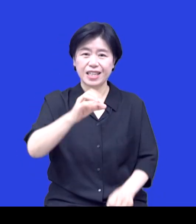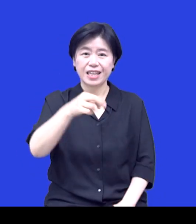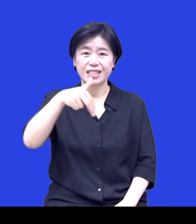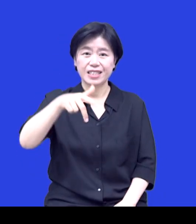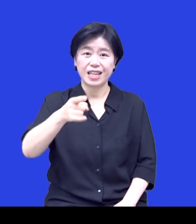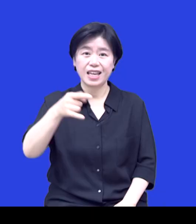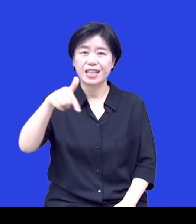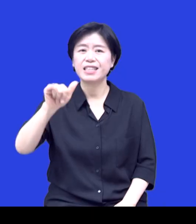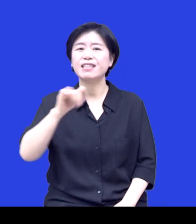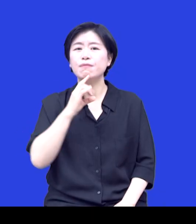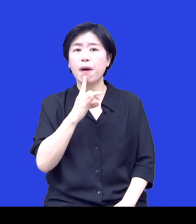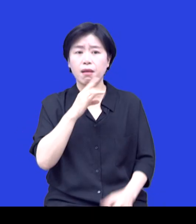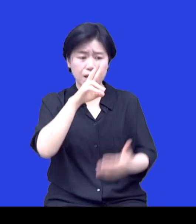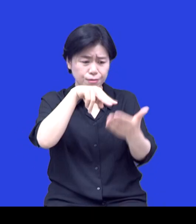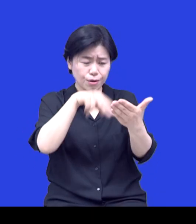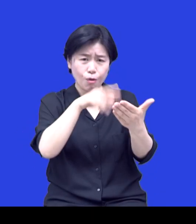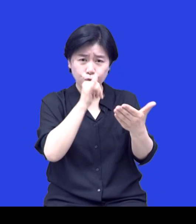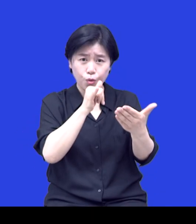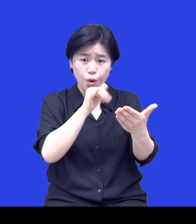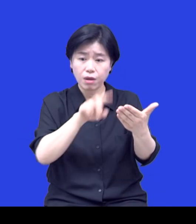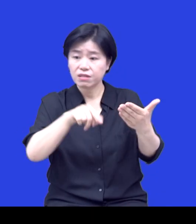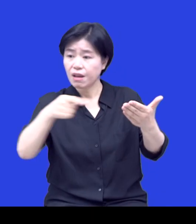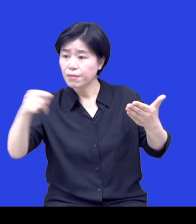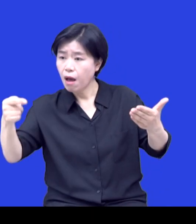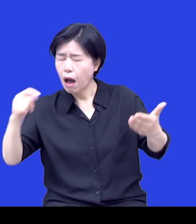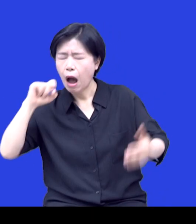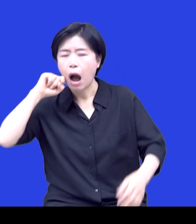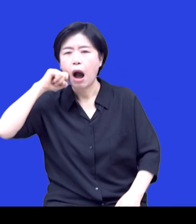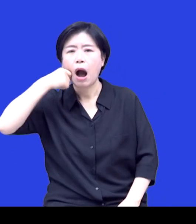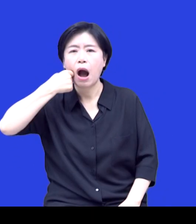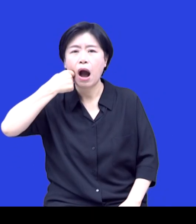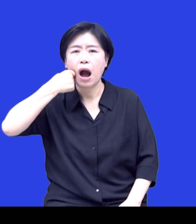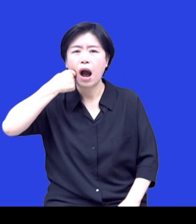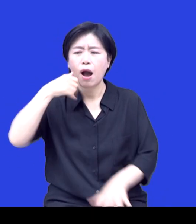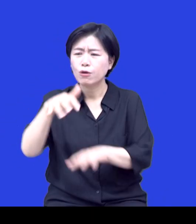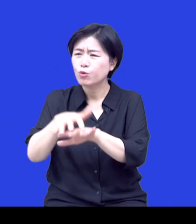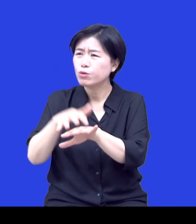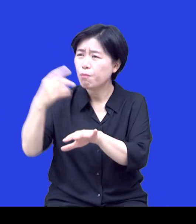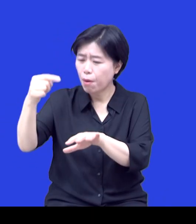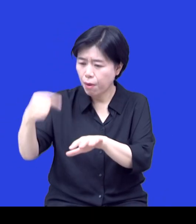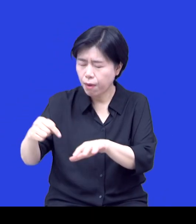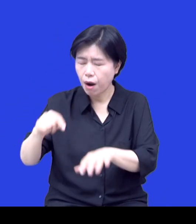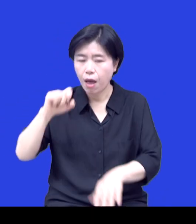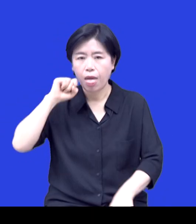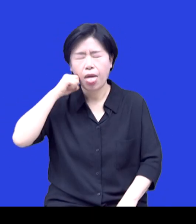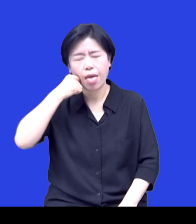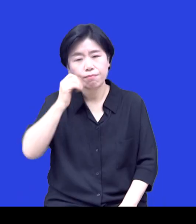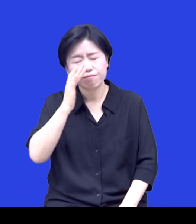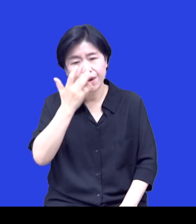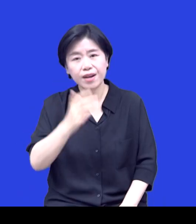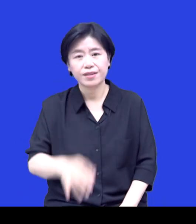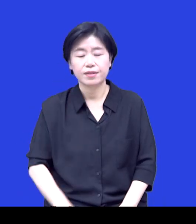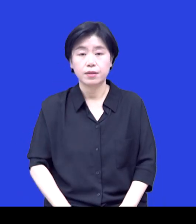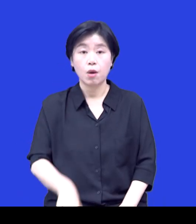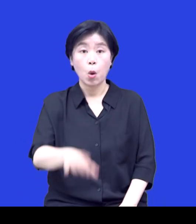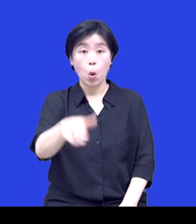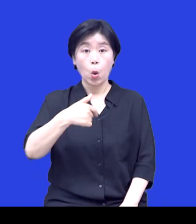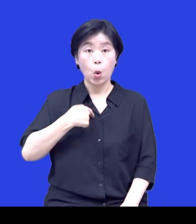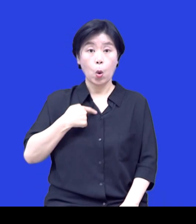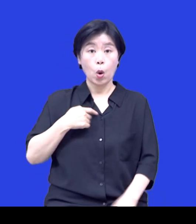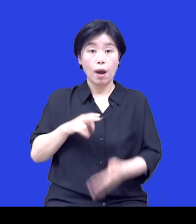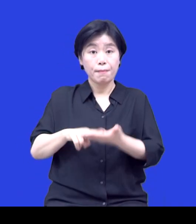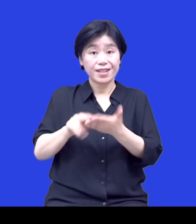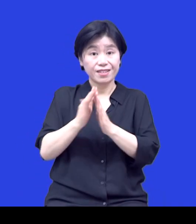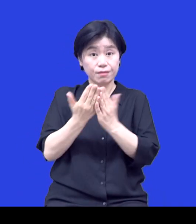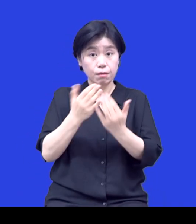계속. 그 민수기 넘기가 좀 쉽지 않아요. 그럼요. 계속 뭘 짚어서 해야 되기 때문에. 아, 그래갖고 만화로 된 것도 하나 샀는데.